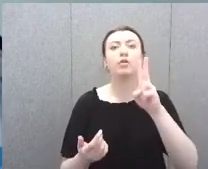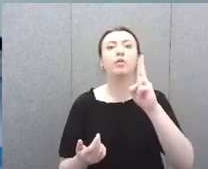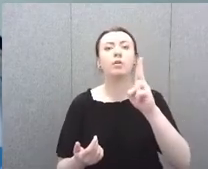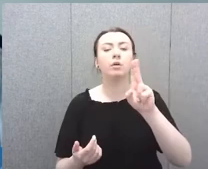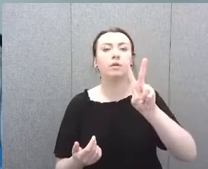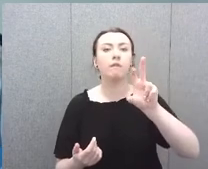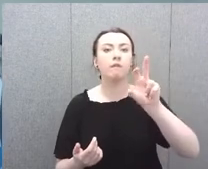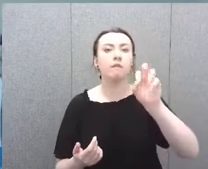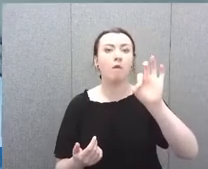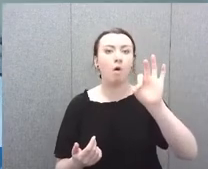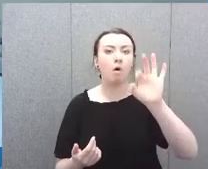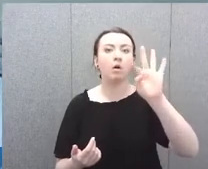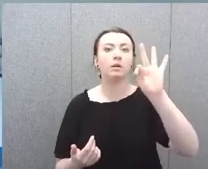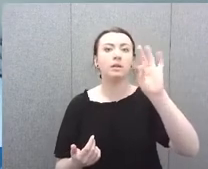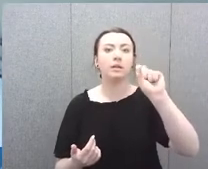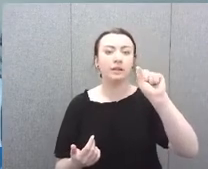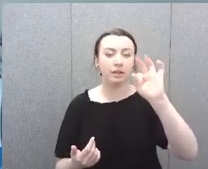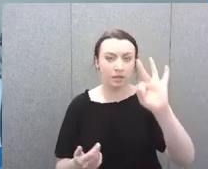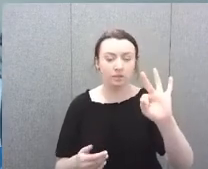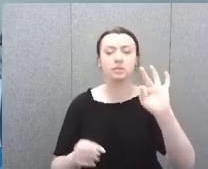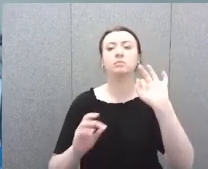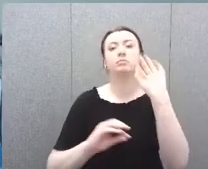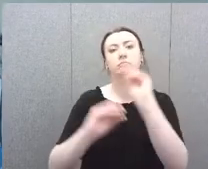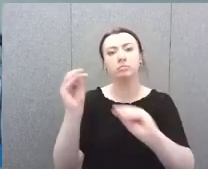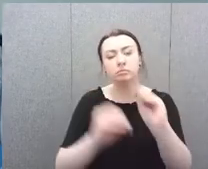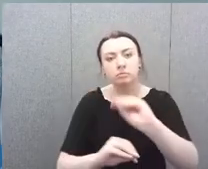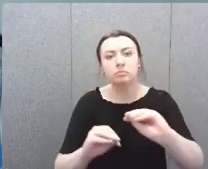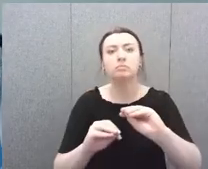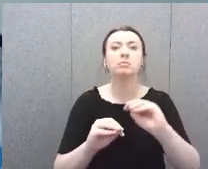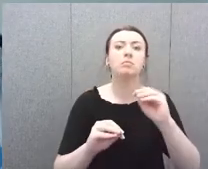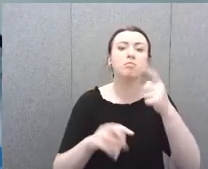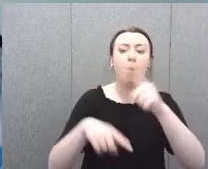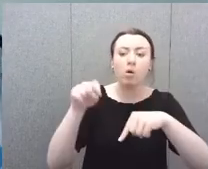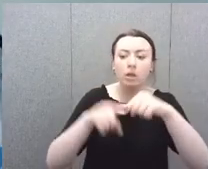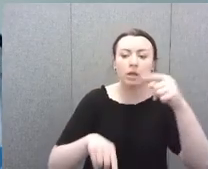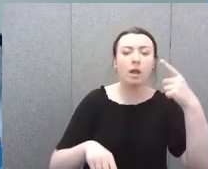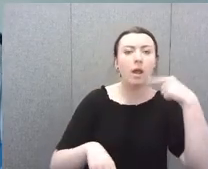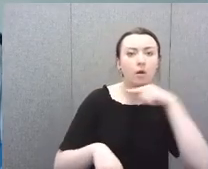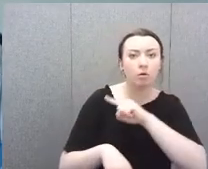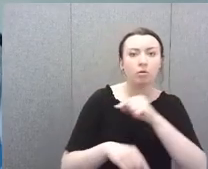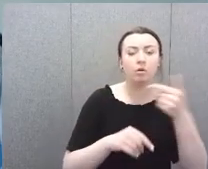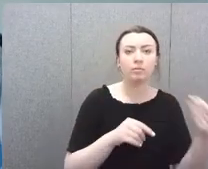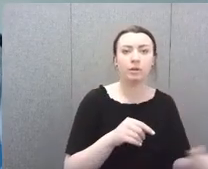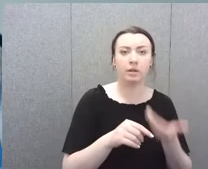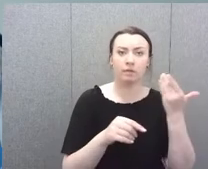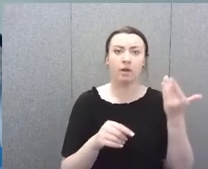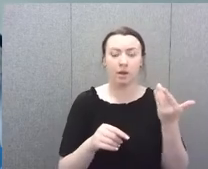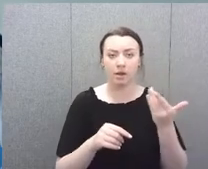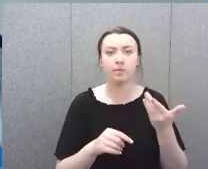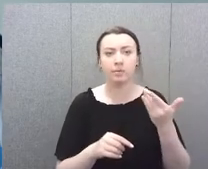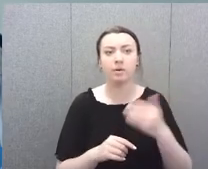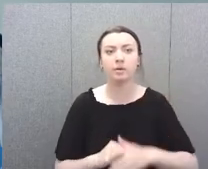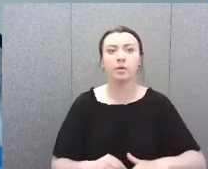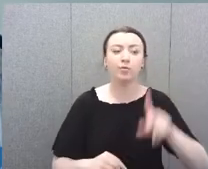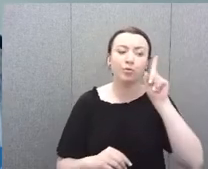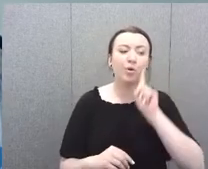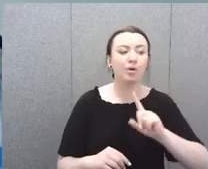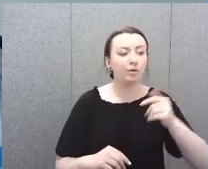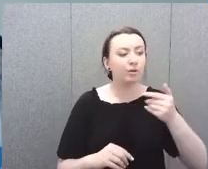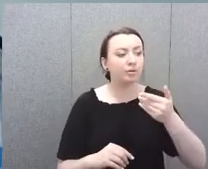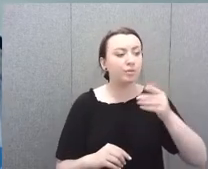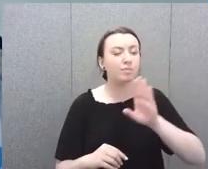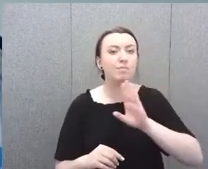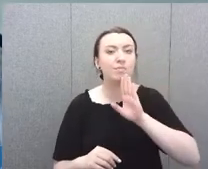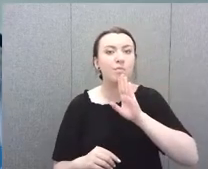области, но и в экономической области. Также их введение в